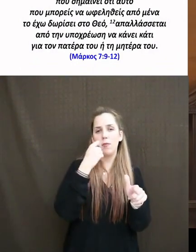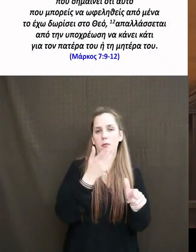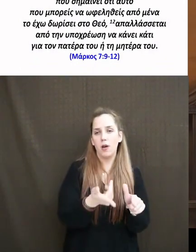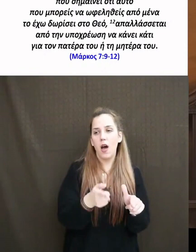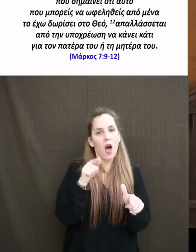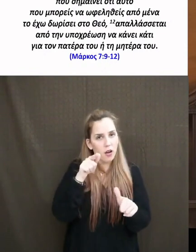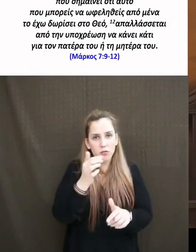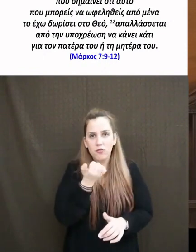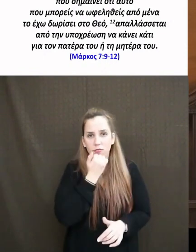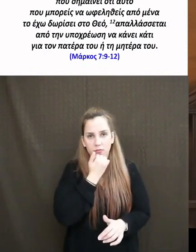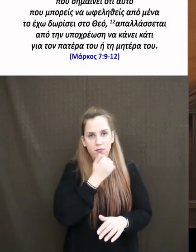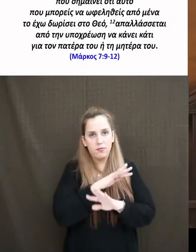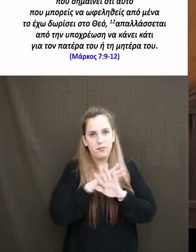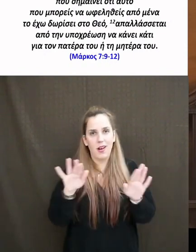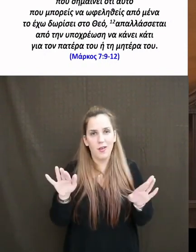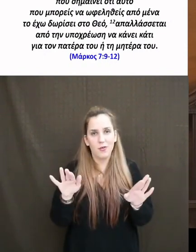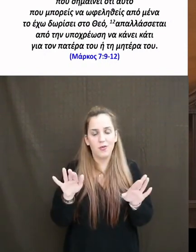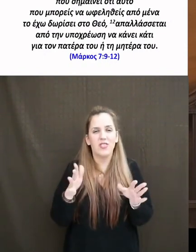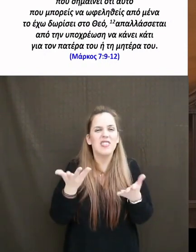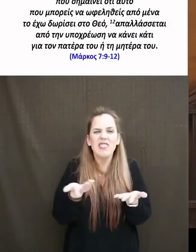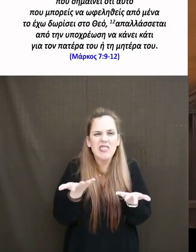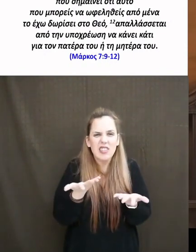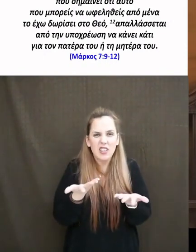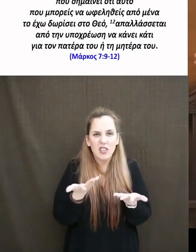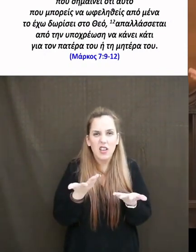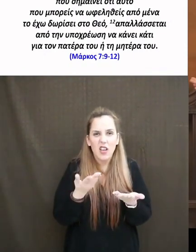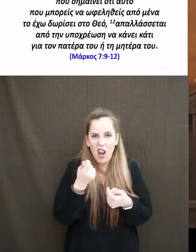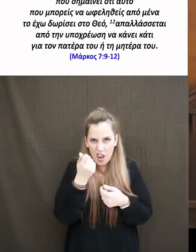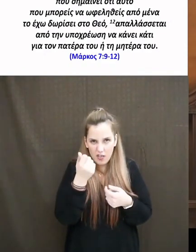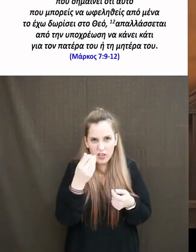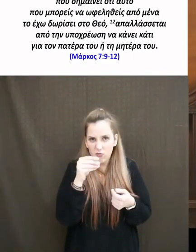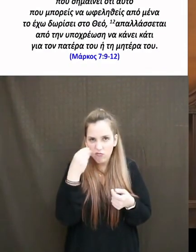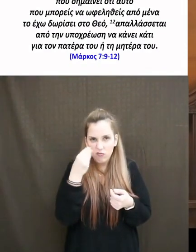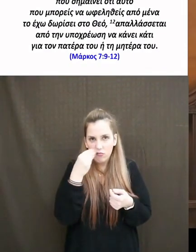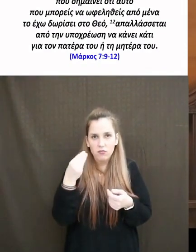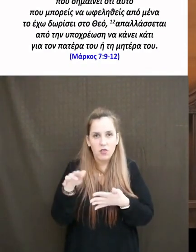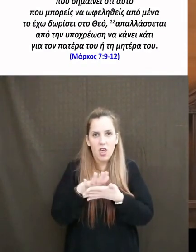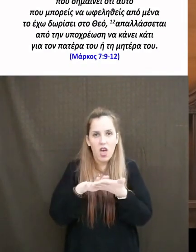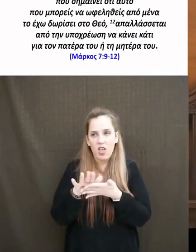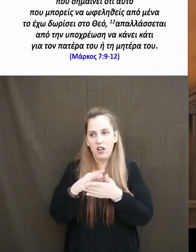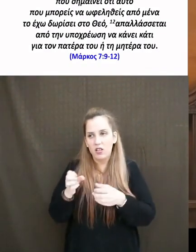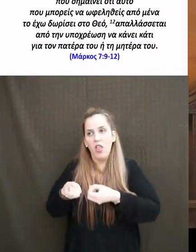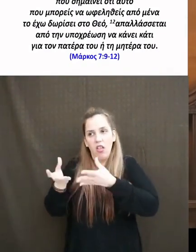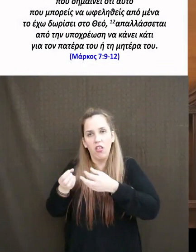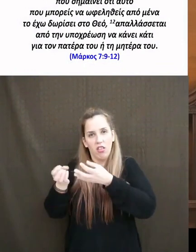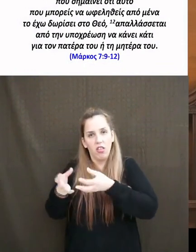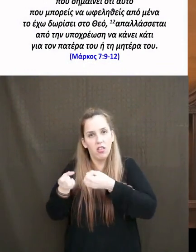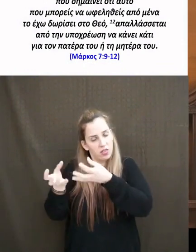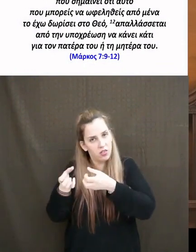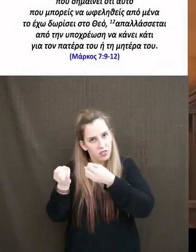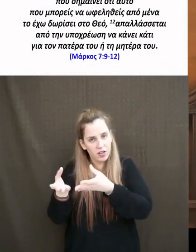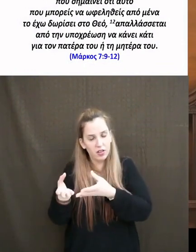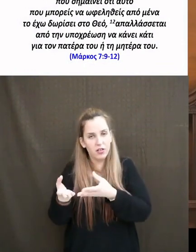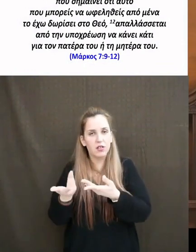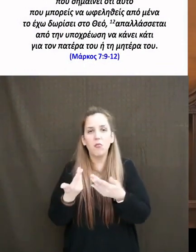ναό. Οι Φαρισαίοι λοιπόν και οι γραμματείς, για να έρχονται πιο πολλά χρήματα,